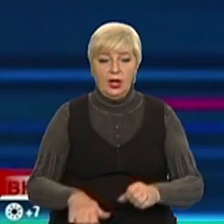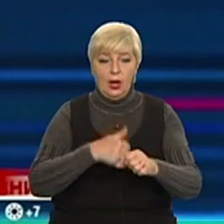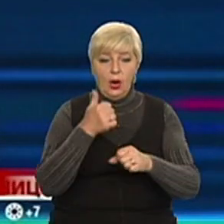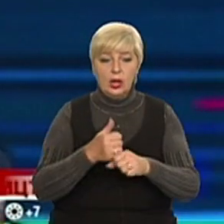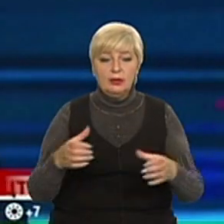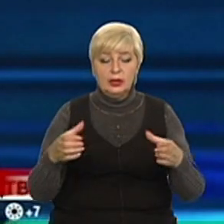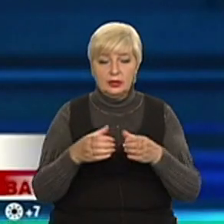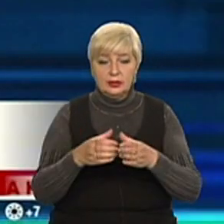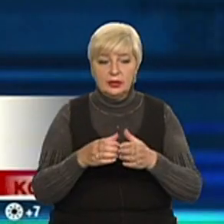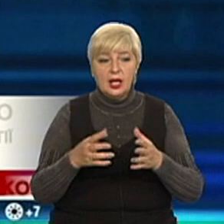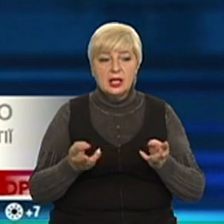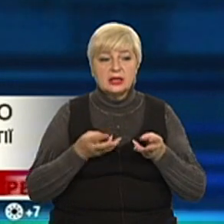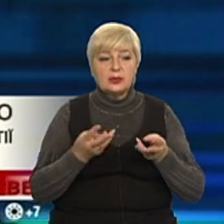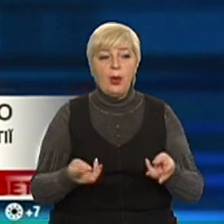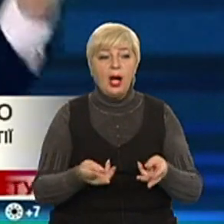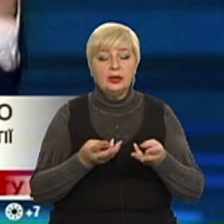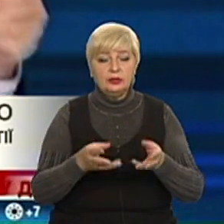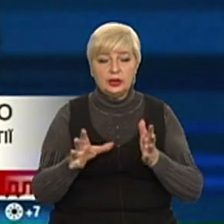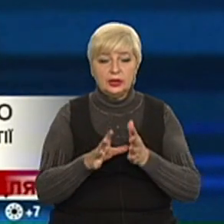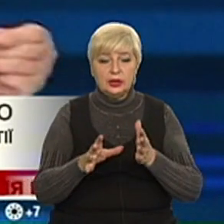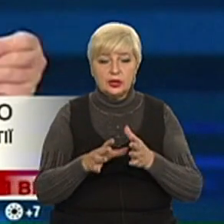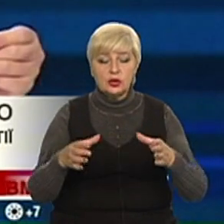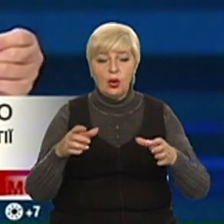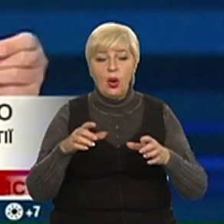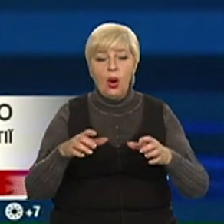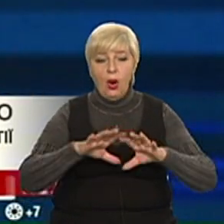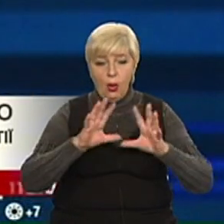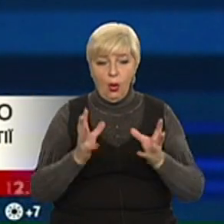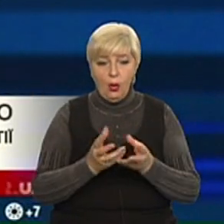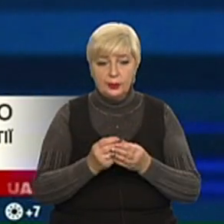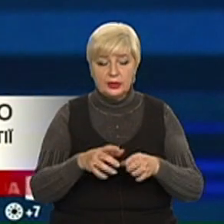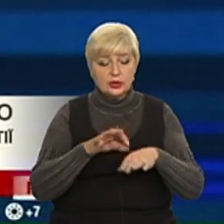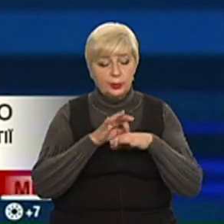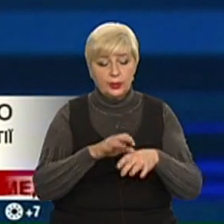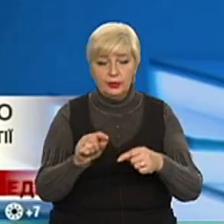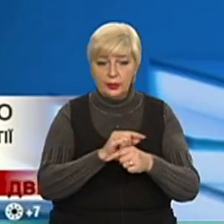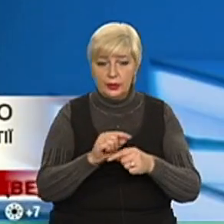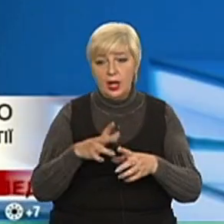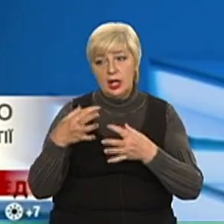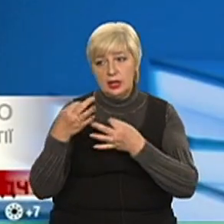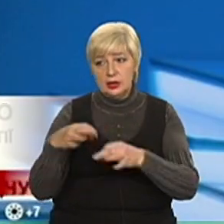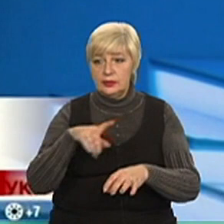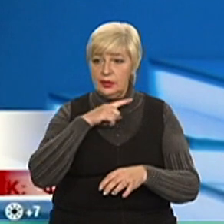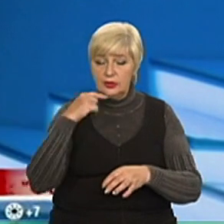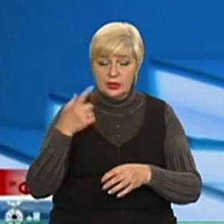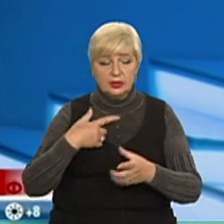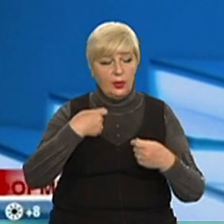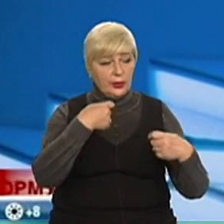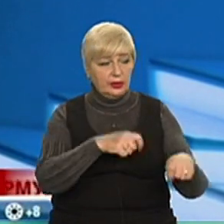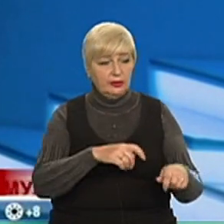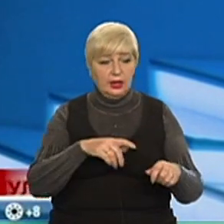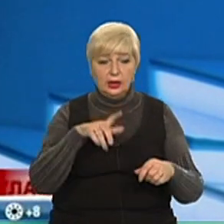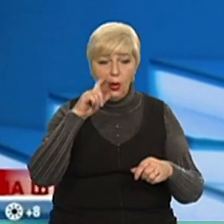Голова комітету з паливно-енергетичного комплексу провів поправку і дозволив росіянам продавати в Україну